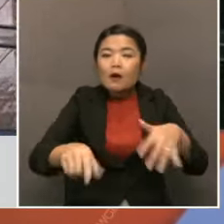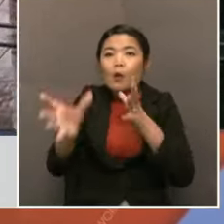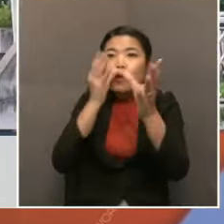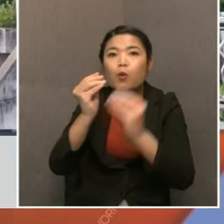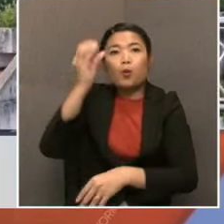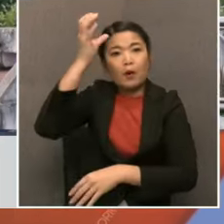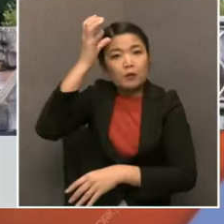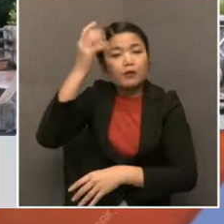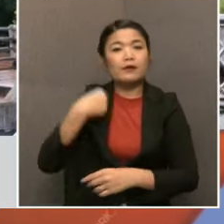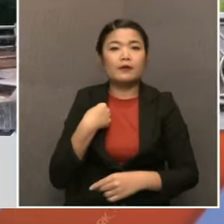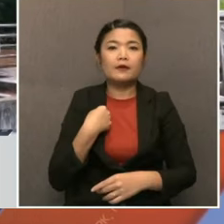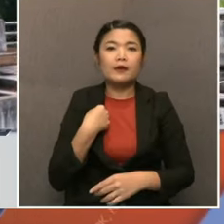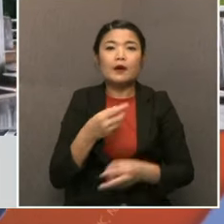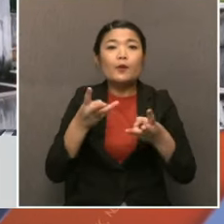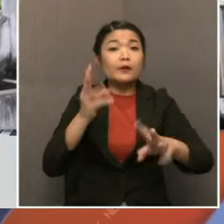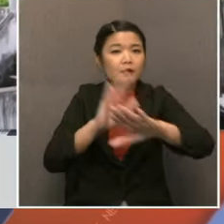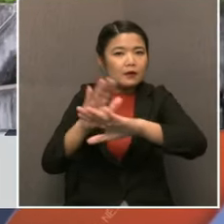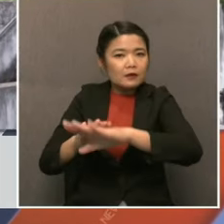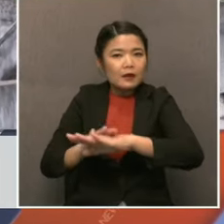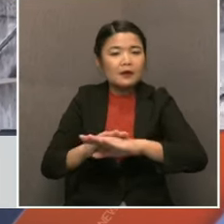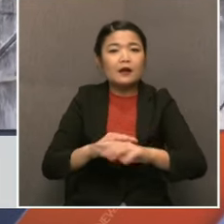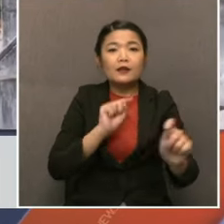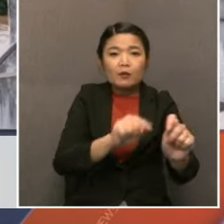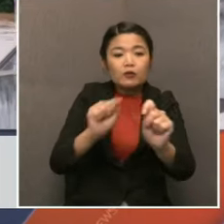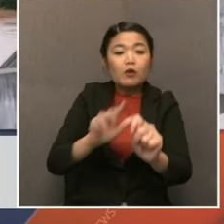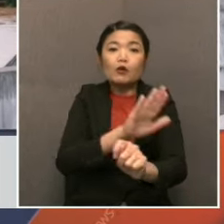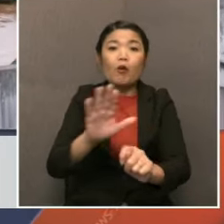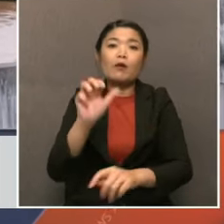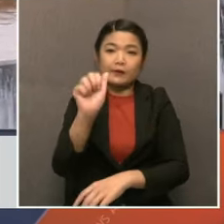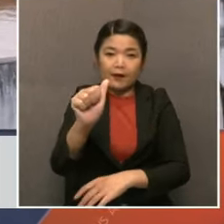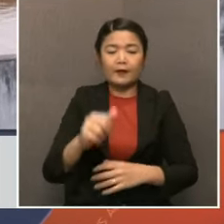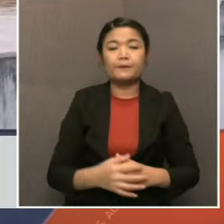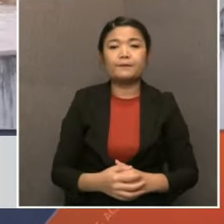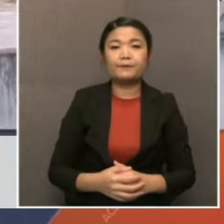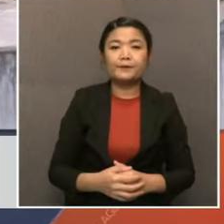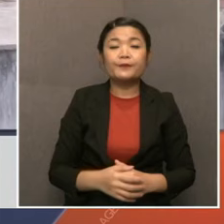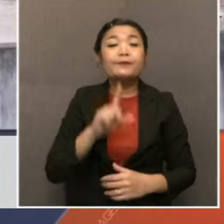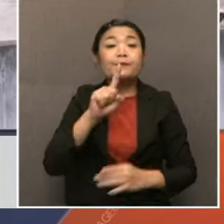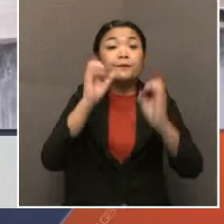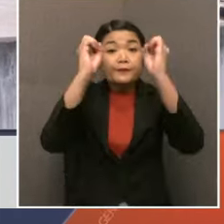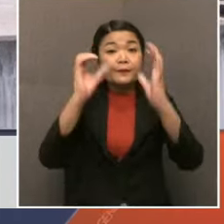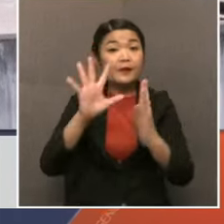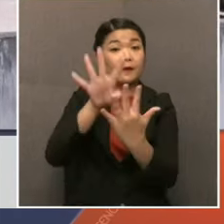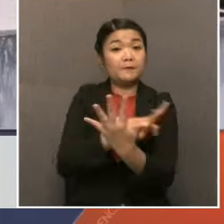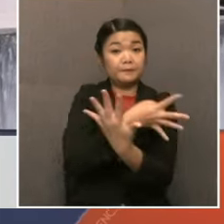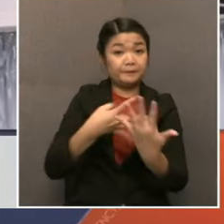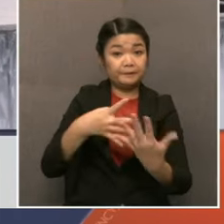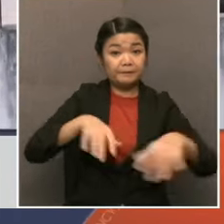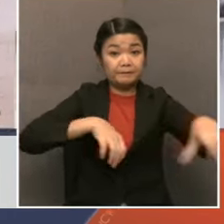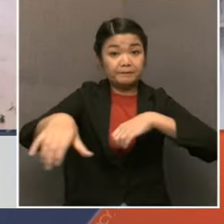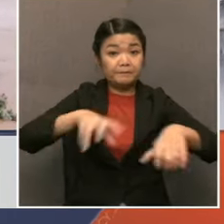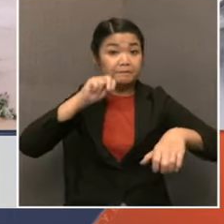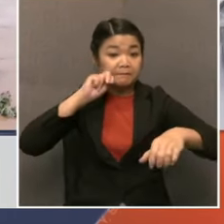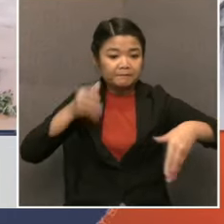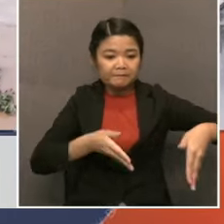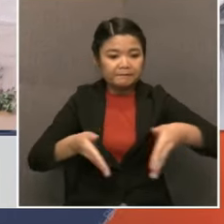yakhaki จะทำในกเจืไทรในระดับ Flip reviewed ที่ตำโวได้เลยอาจาร์ค่ะเรื่องของแผนการเบลหานจดการนำในภ